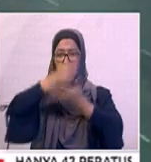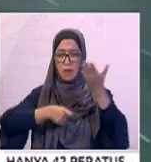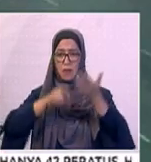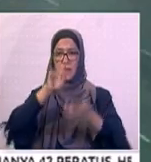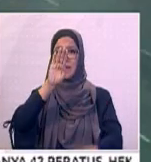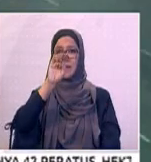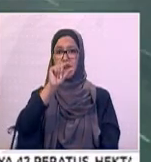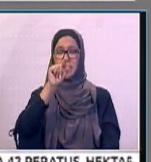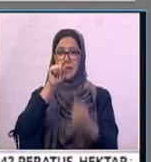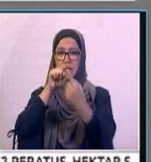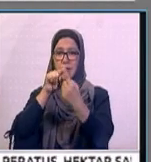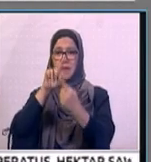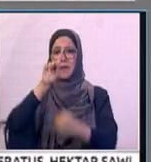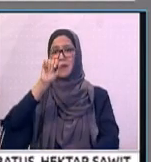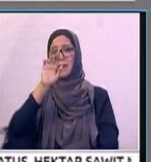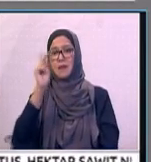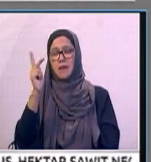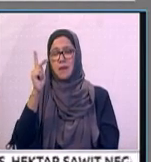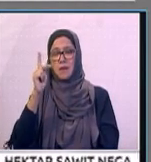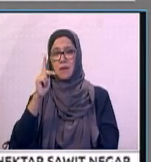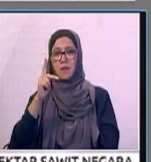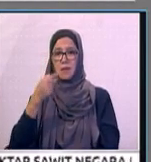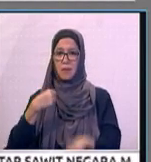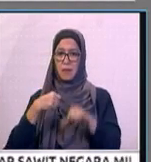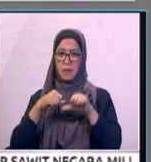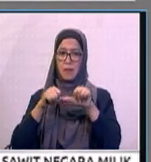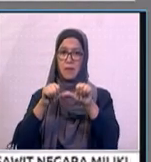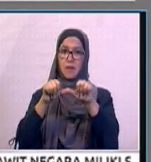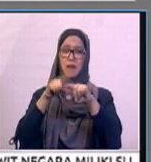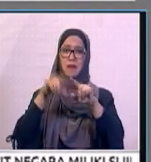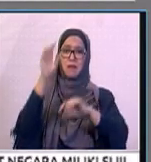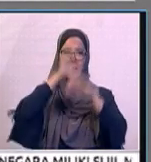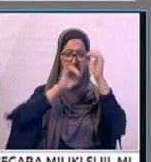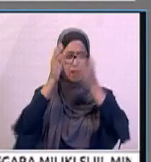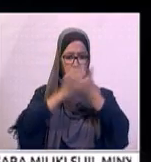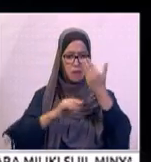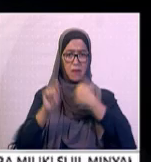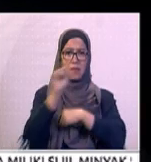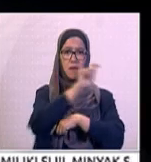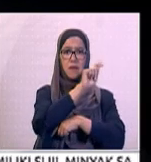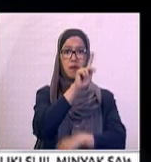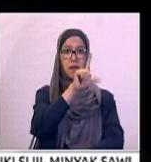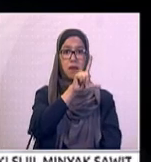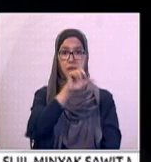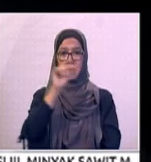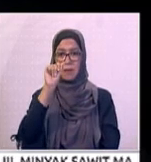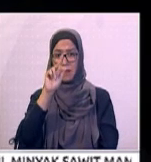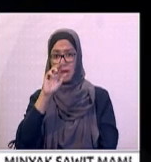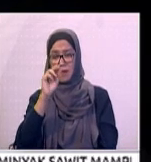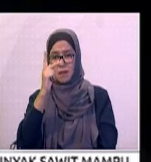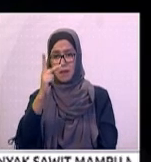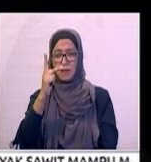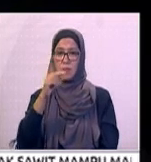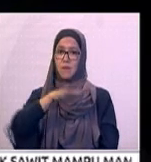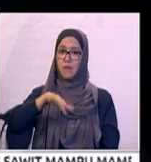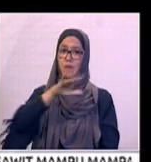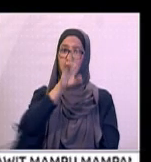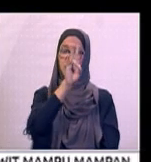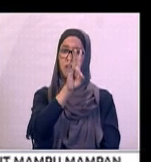Karak. Masih lagi dengan tinjauan di sebelah timur di Lebuh Raya KL Karak sekitar kilometer